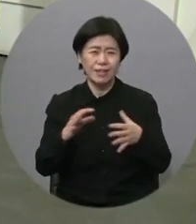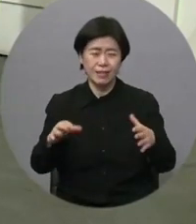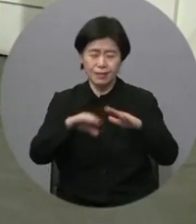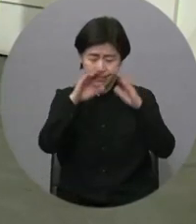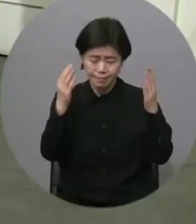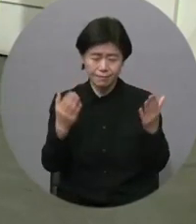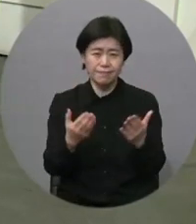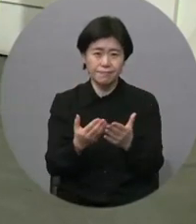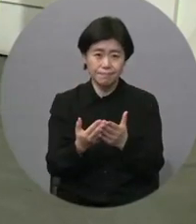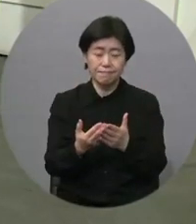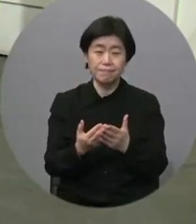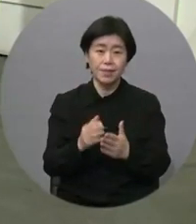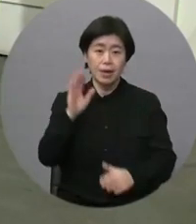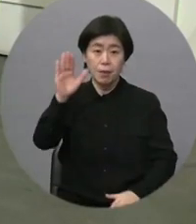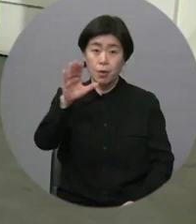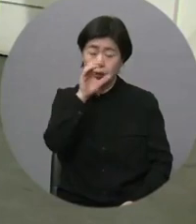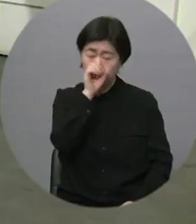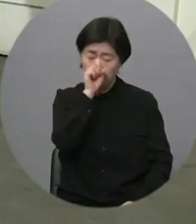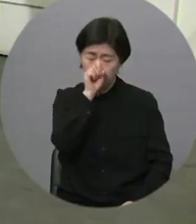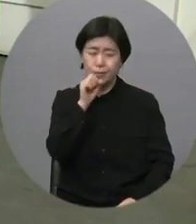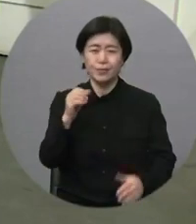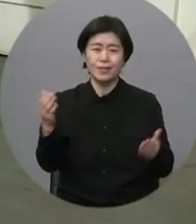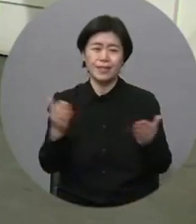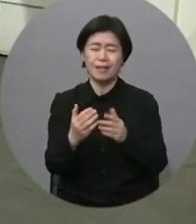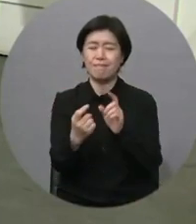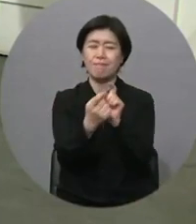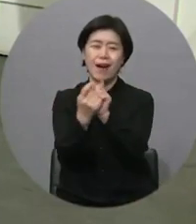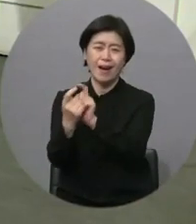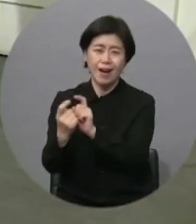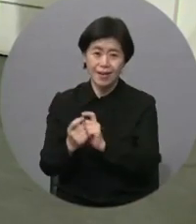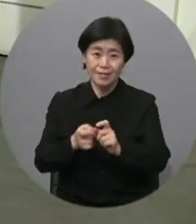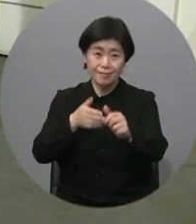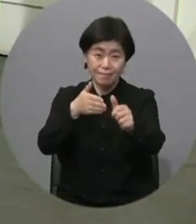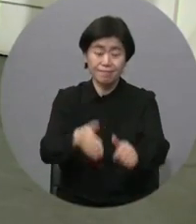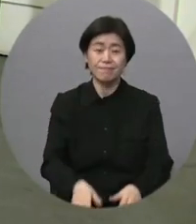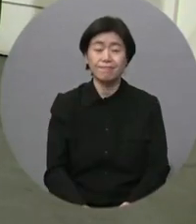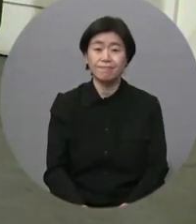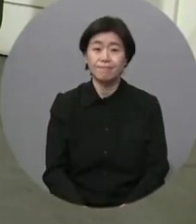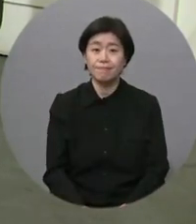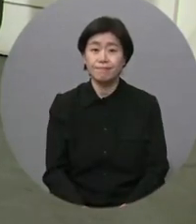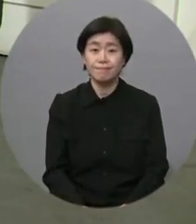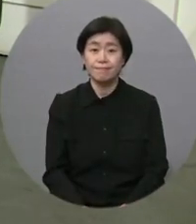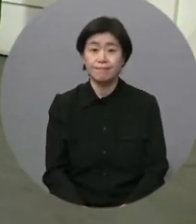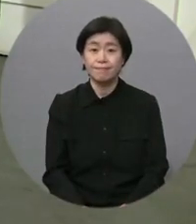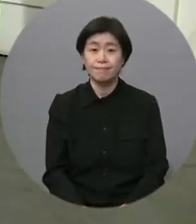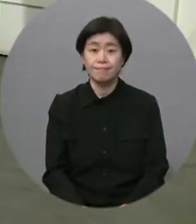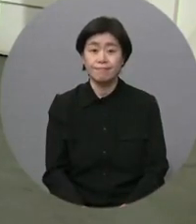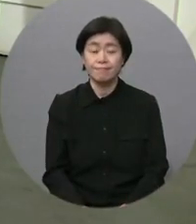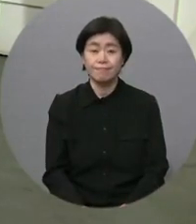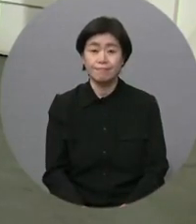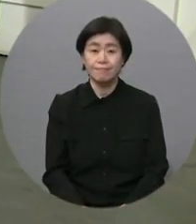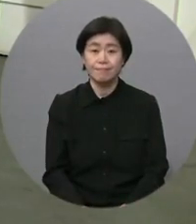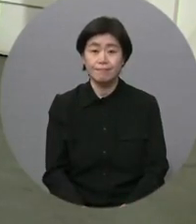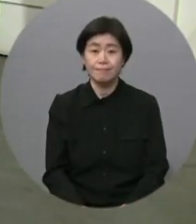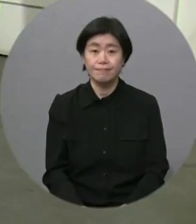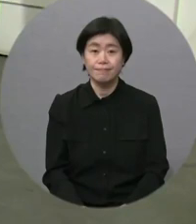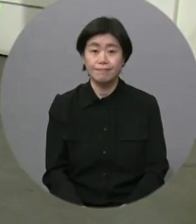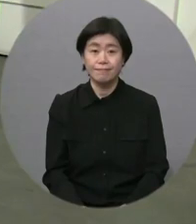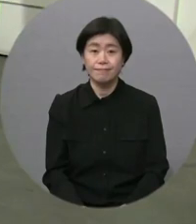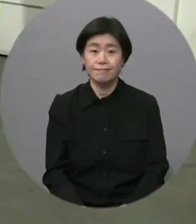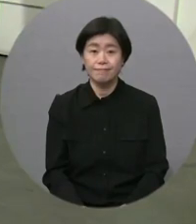많이 있으셨으면 좋겠습니다. 네, 고맙습니다. 우리 제임스 킹 우리 선배님하고 이제 말씀을 나누세요. 영상통화를